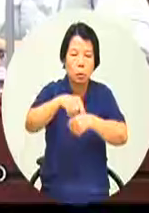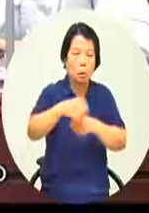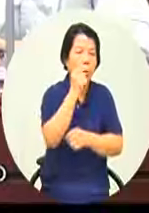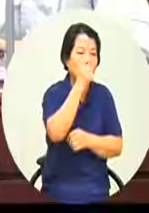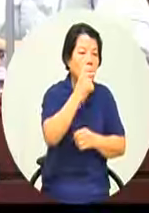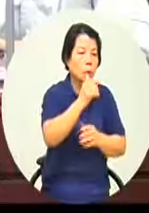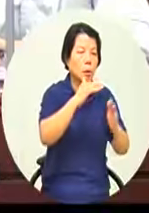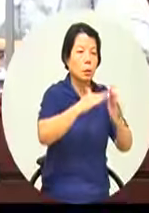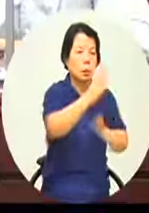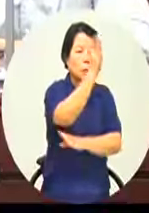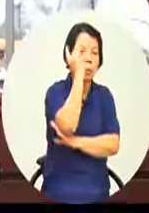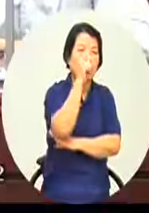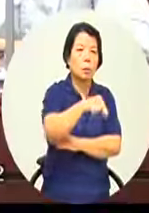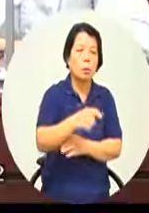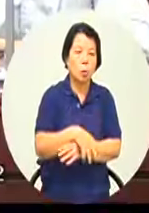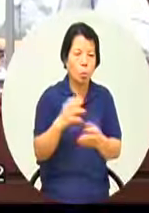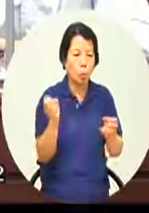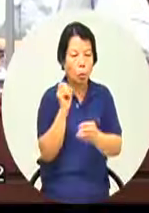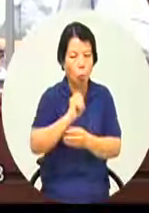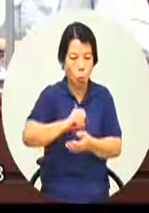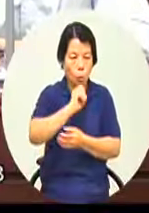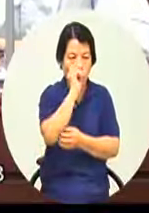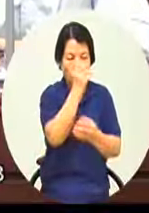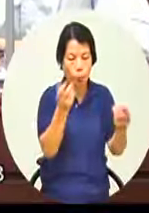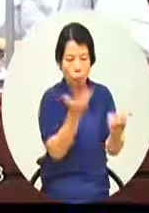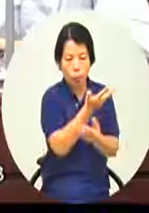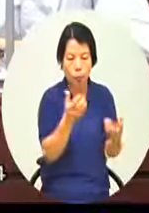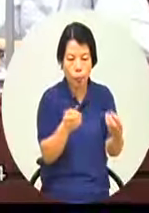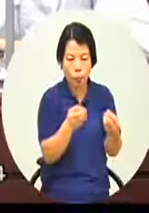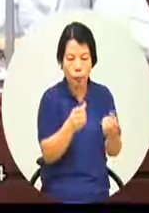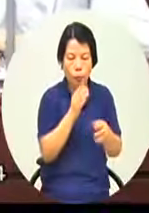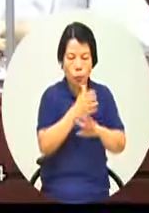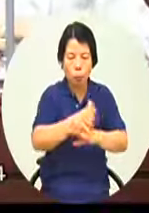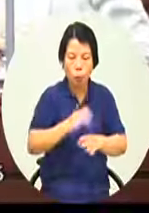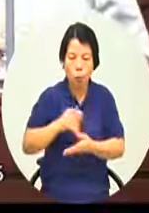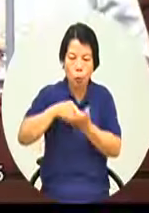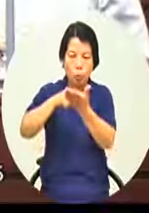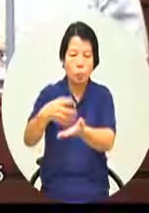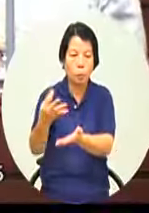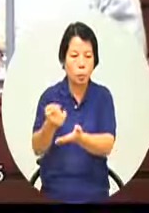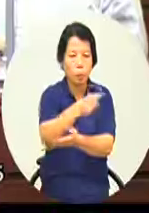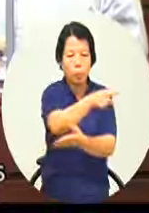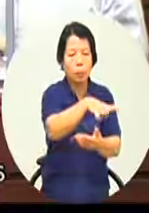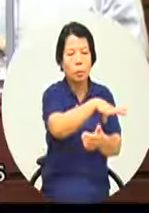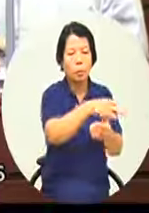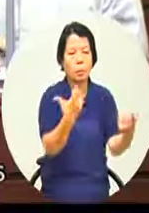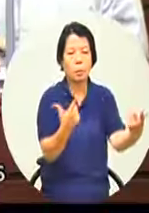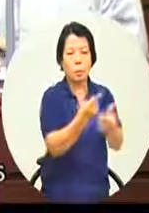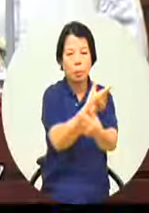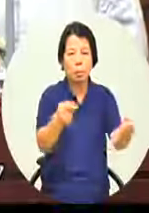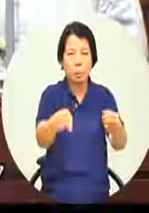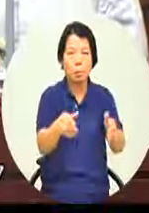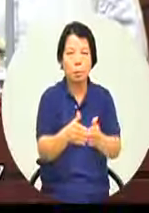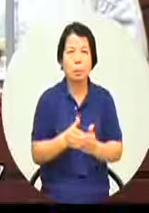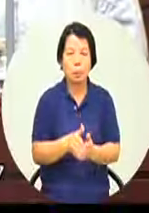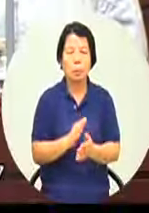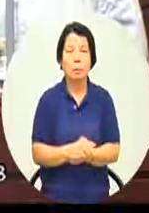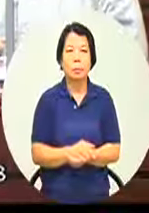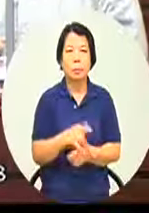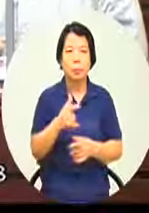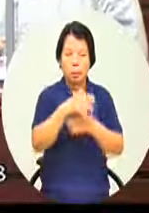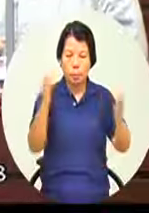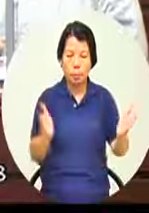边先谈好我们报的标准。那议员刚提到，就是把他的这一个标准降低等等，我们一定会